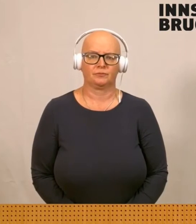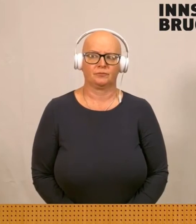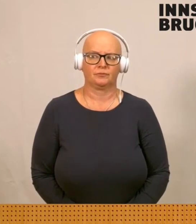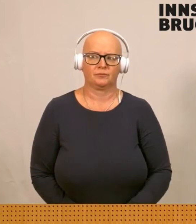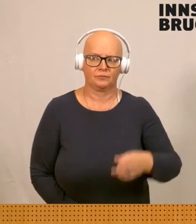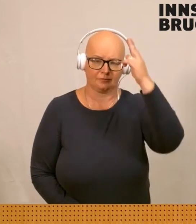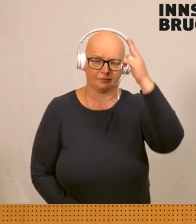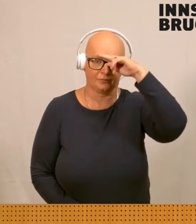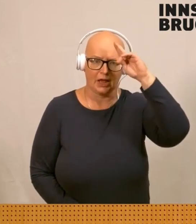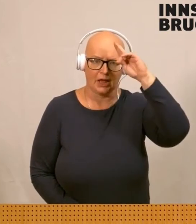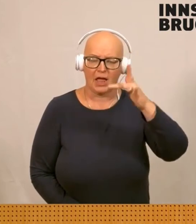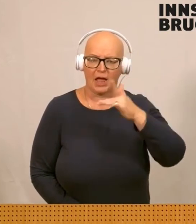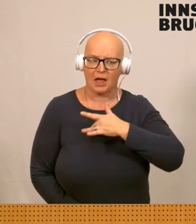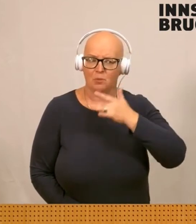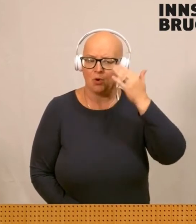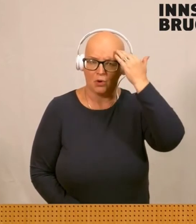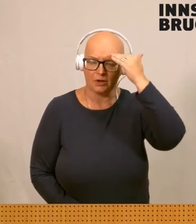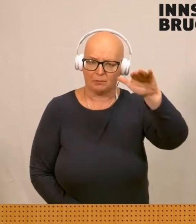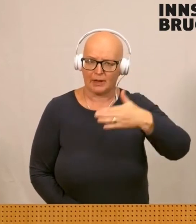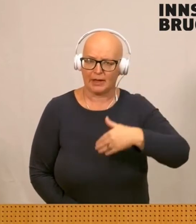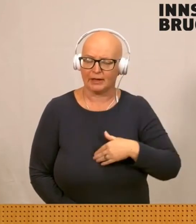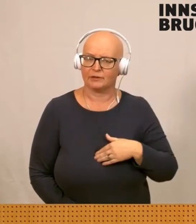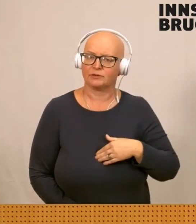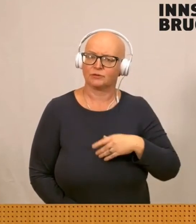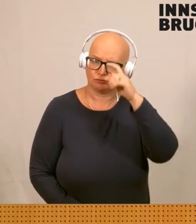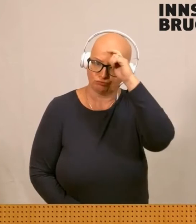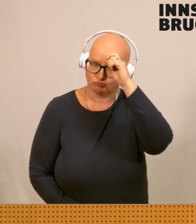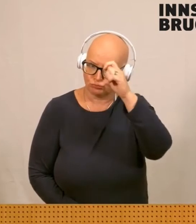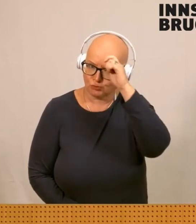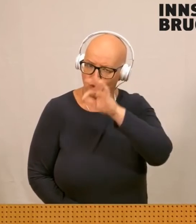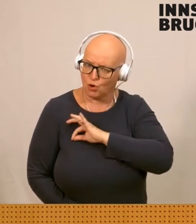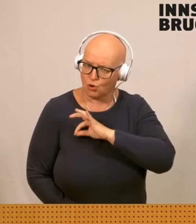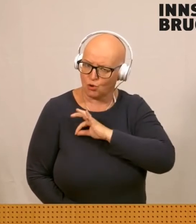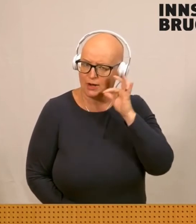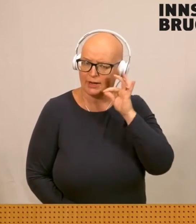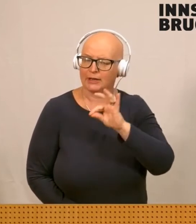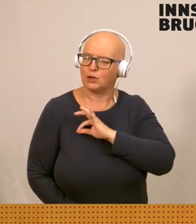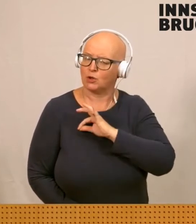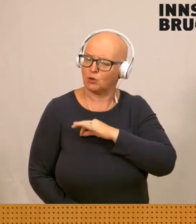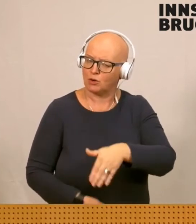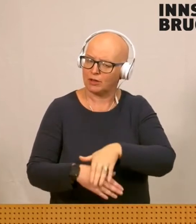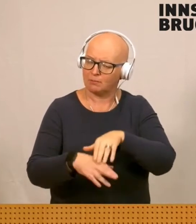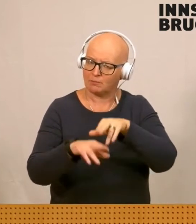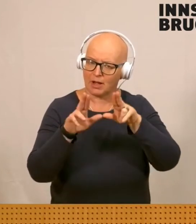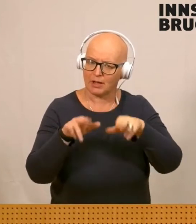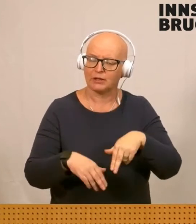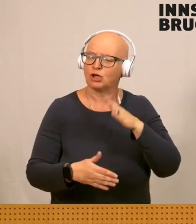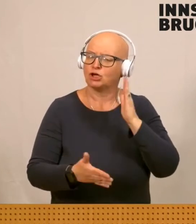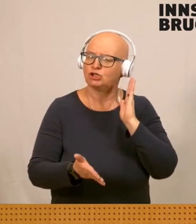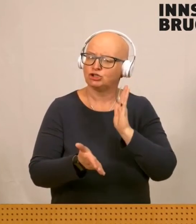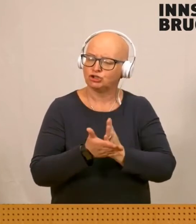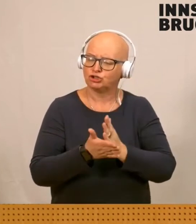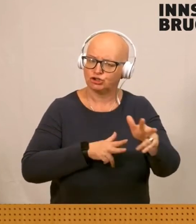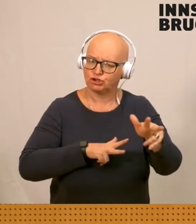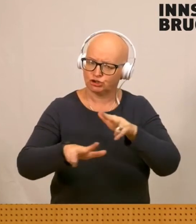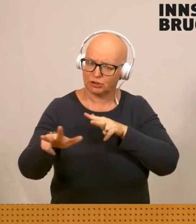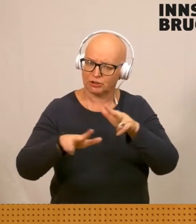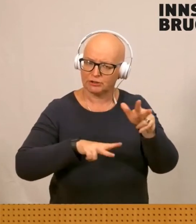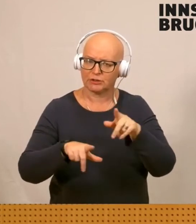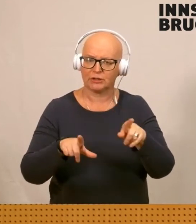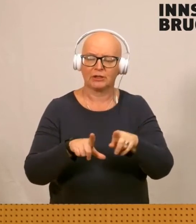Herr Bürgermeister, geschätzte Kolleginnen und Kollegen des Innsbrucker Gemeinderates, der Innsbrucker Stadtregierung, sehr geehrte